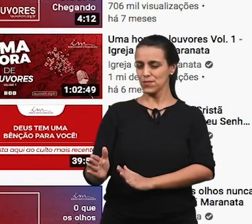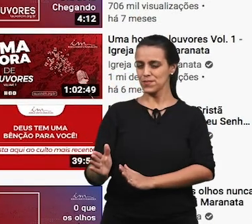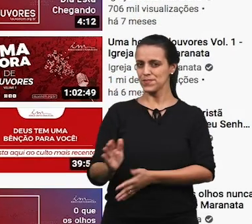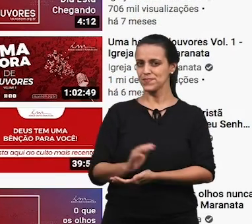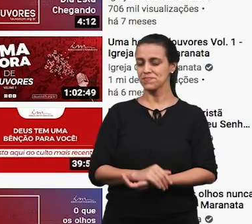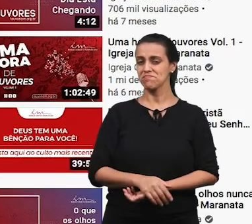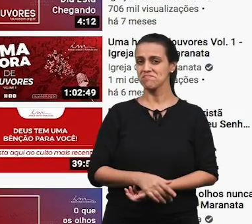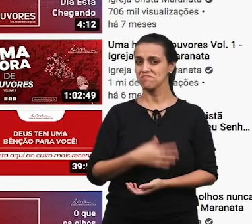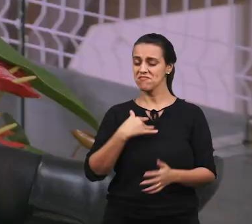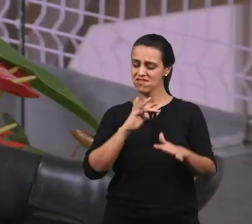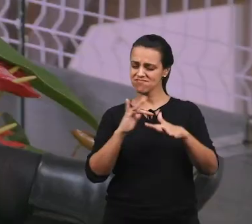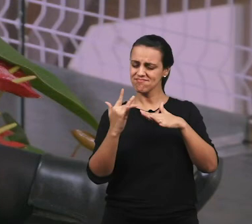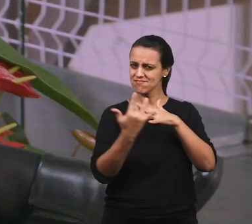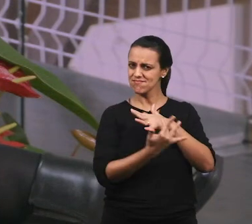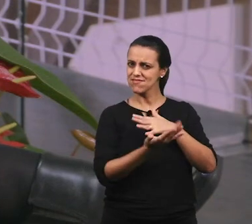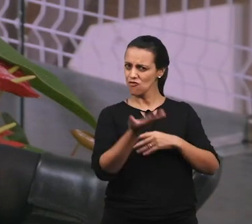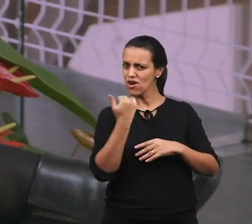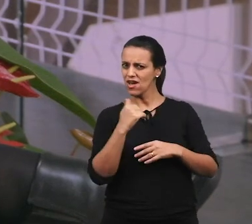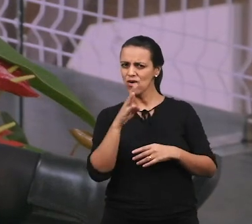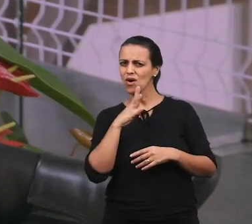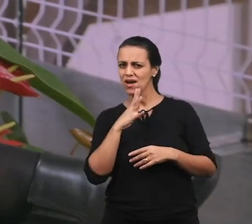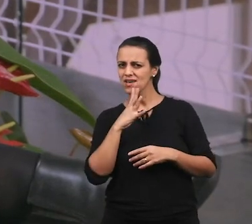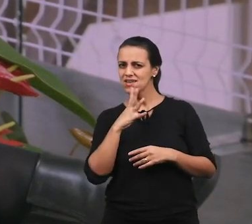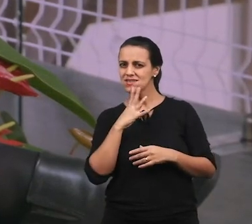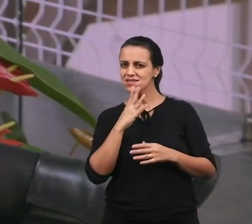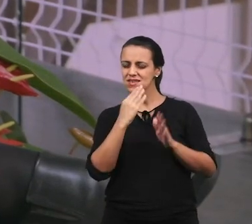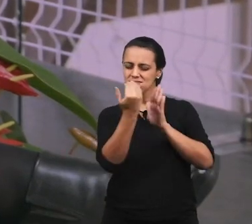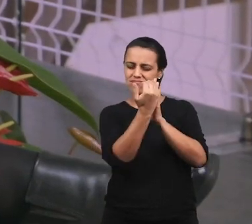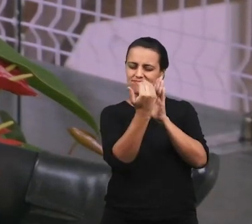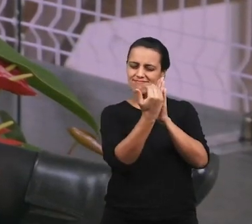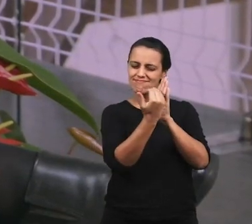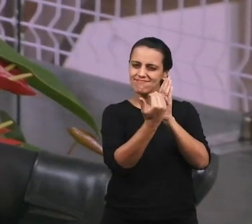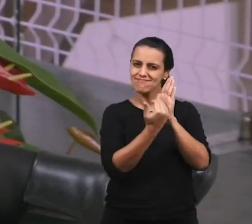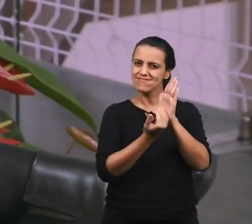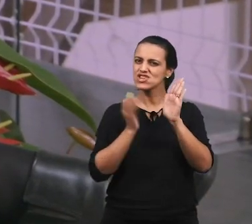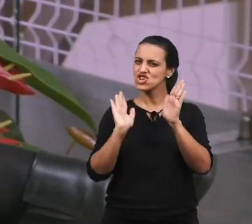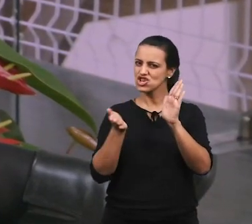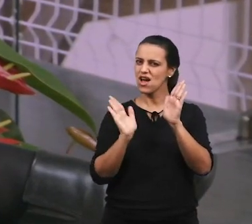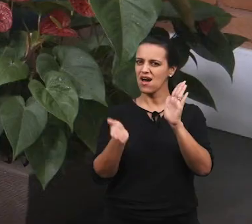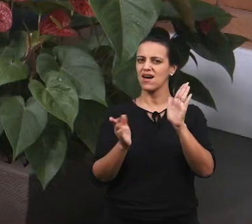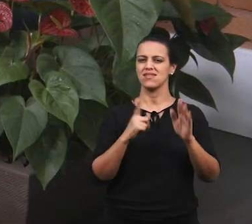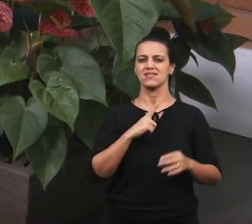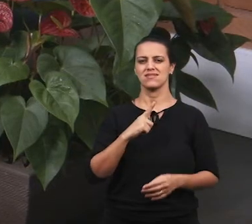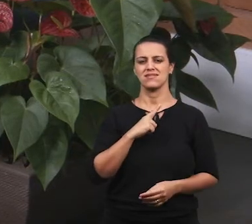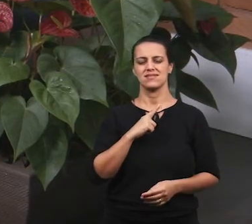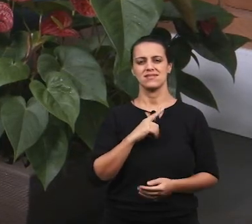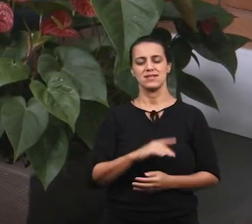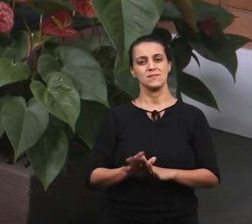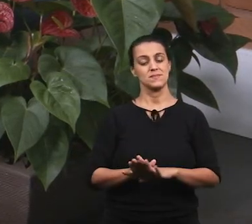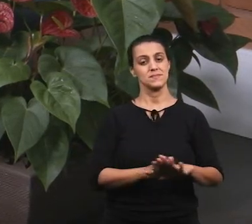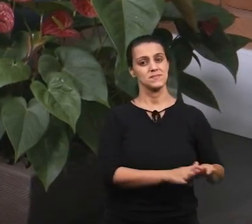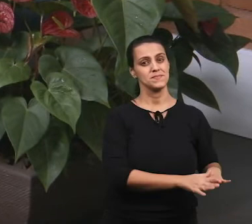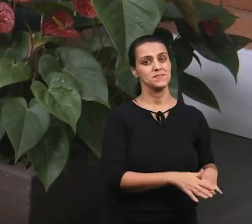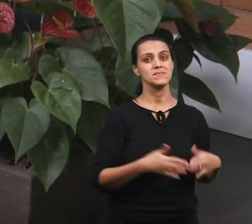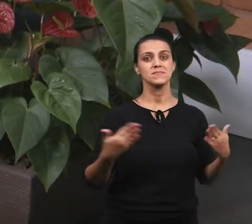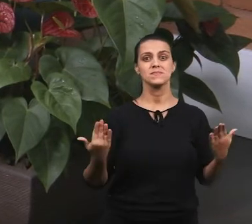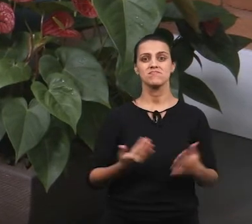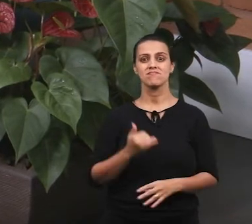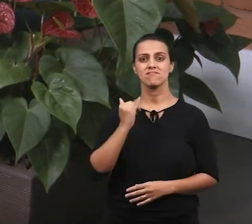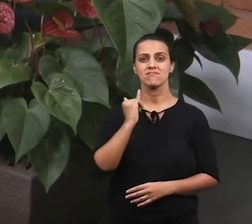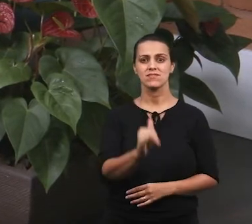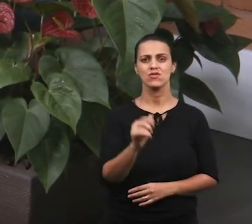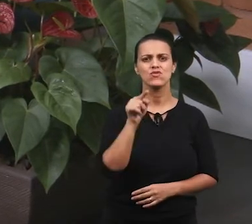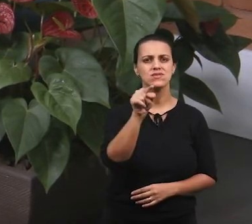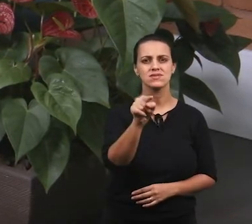Маранафа». Заходите на наши социальные сети, Facebook, Instagram, на канал на YouTube и смотрите все, что